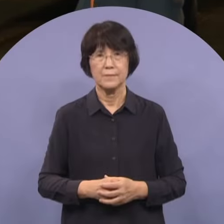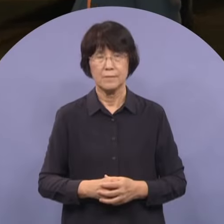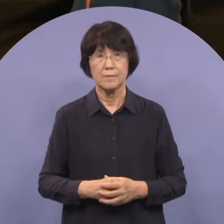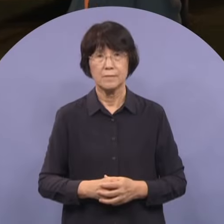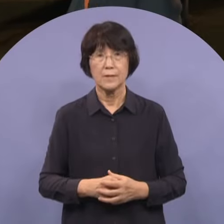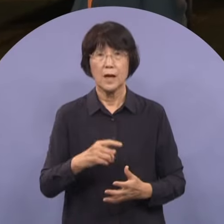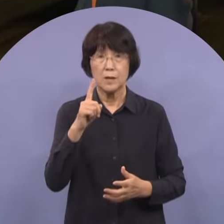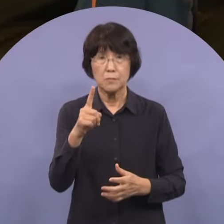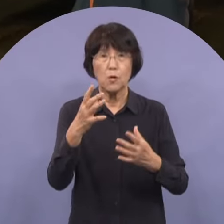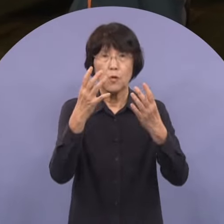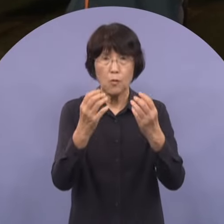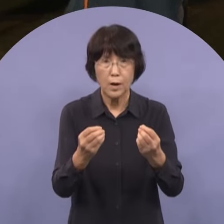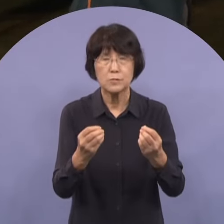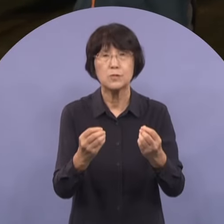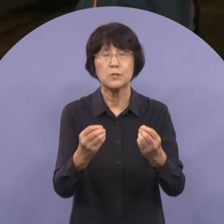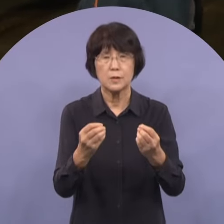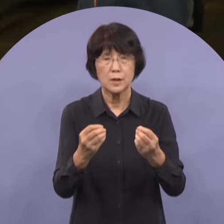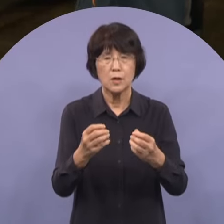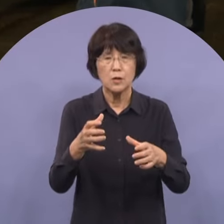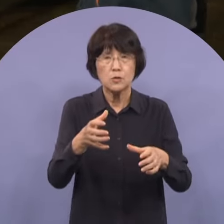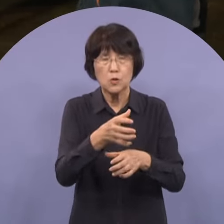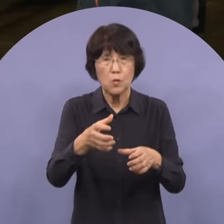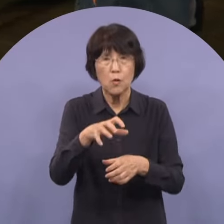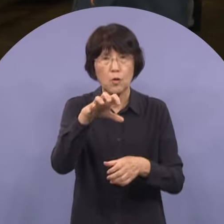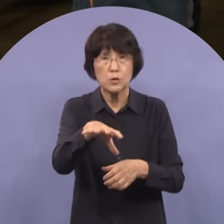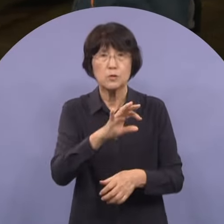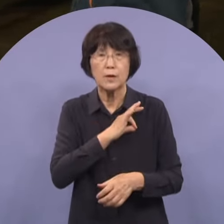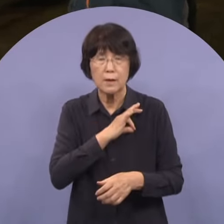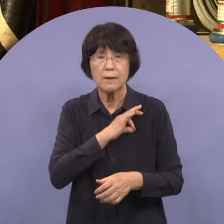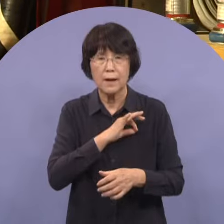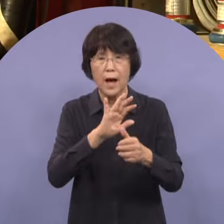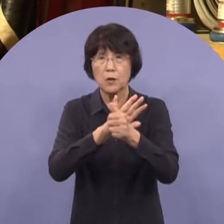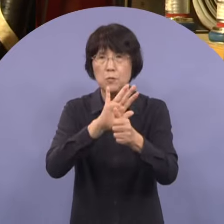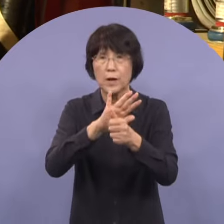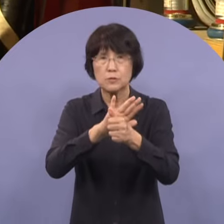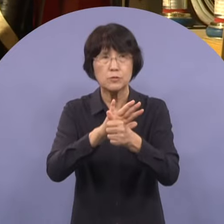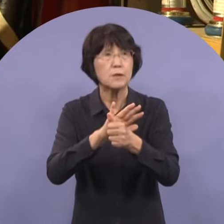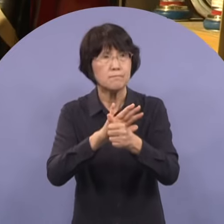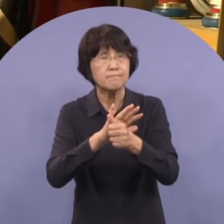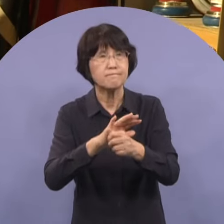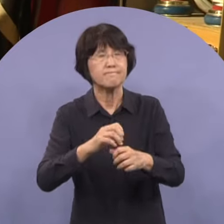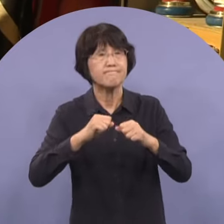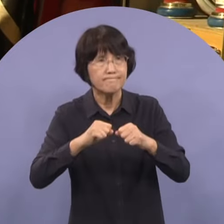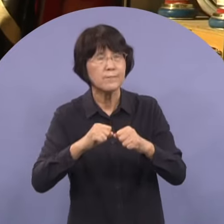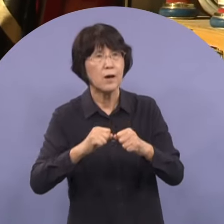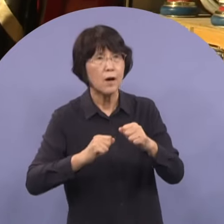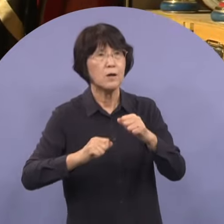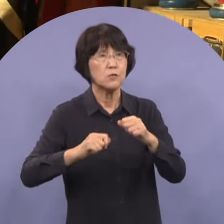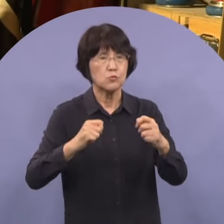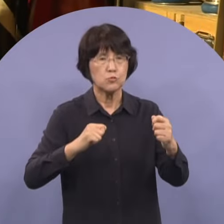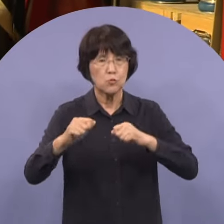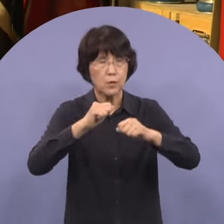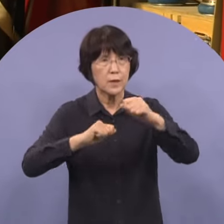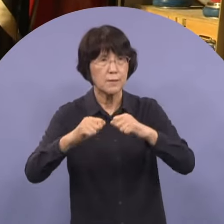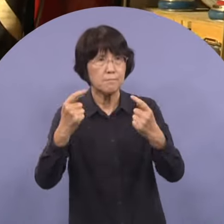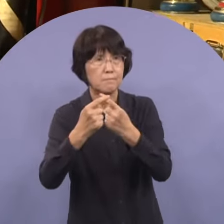一本終わるごとに消防署員からアドバイスが伝えられ、動きを修正してい